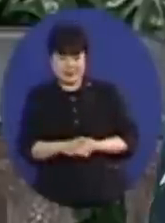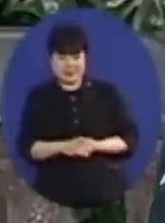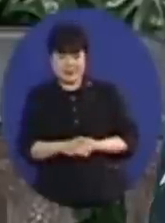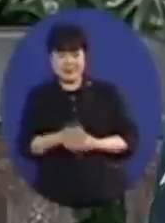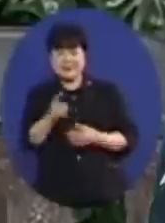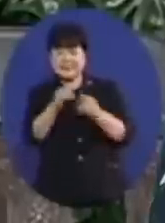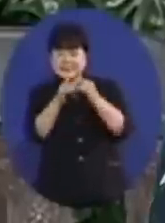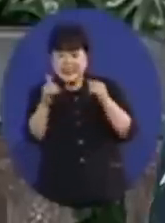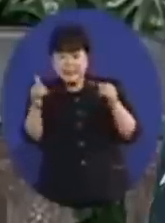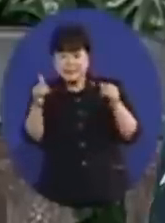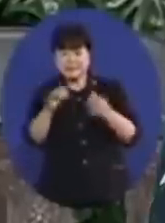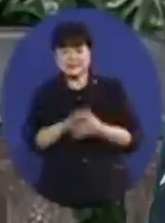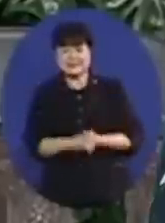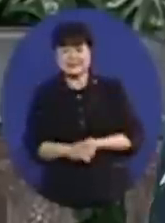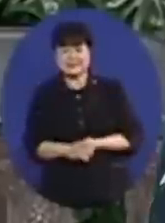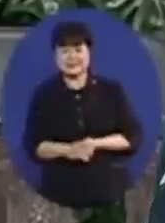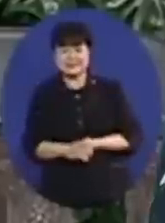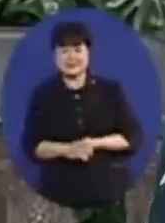그 사람은